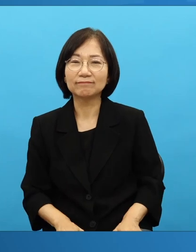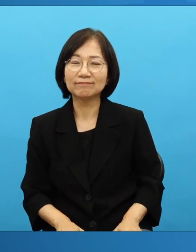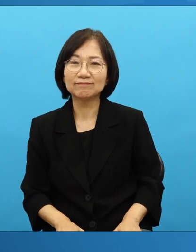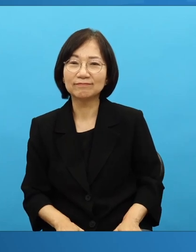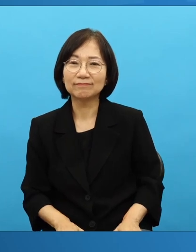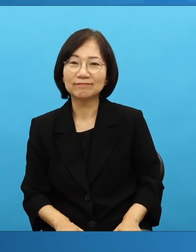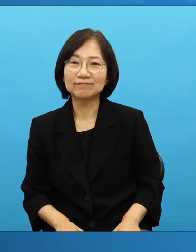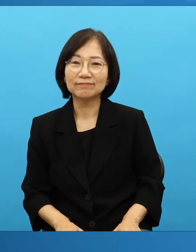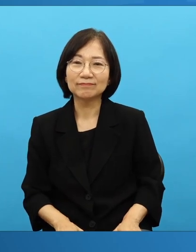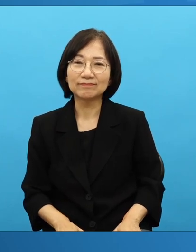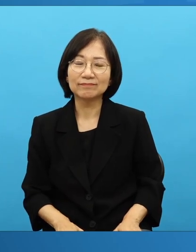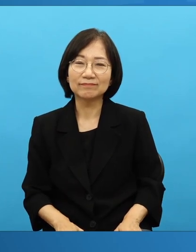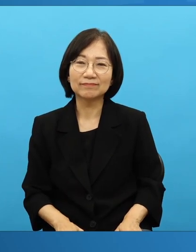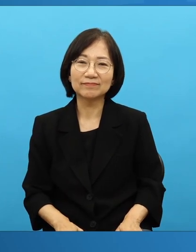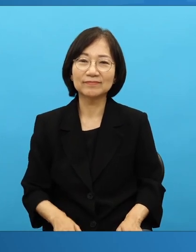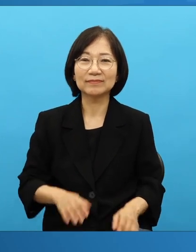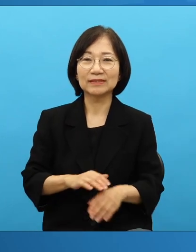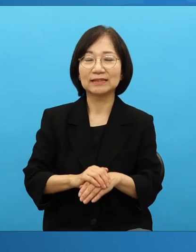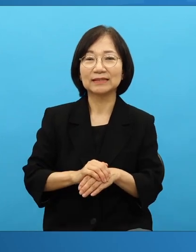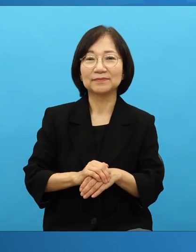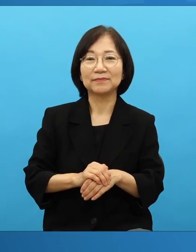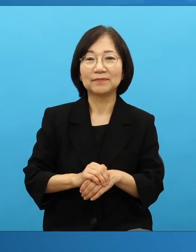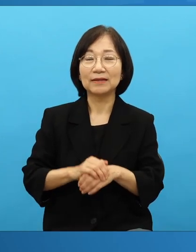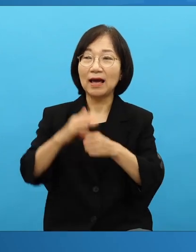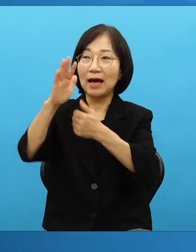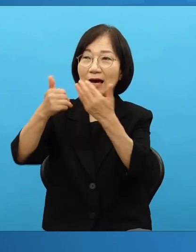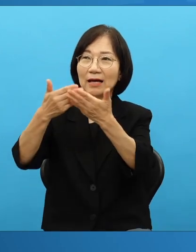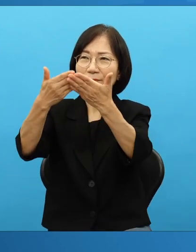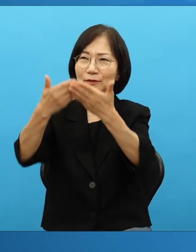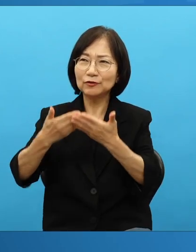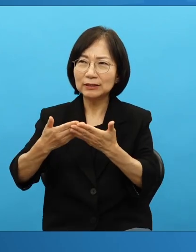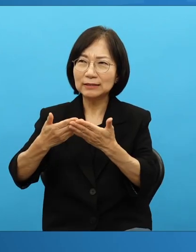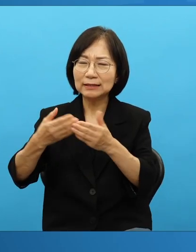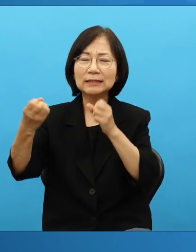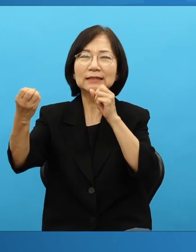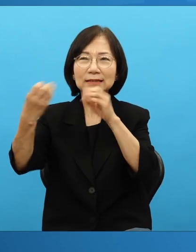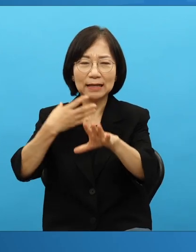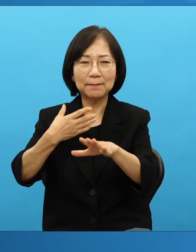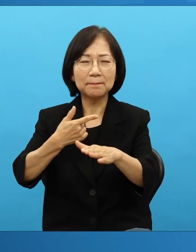맛을 봐야 되는데 지구상에 이런 교회 없어요.